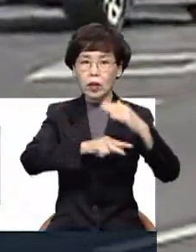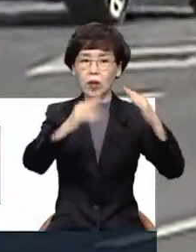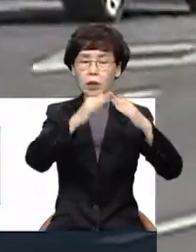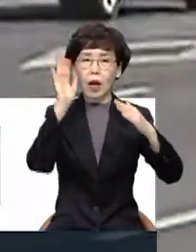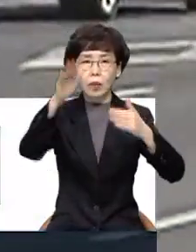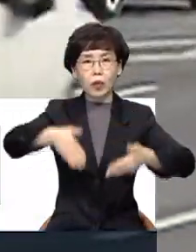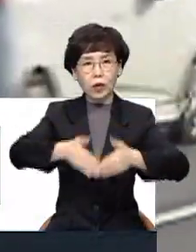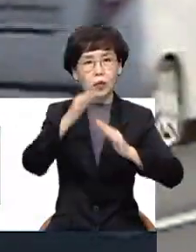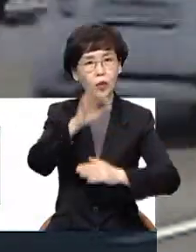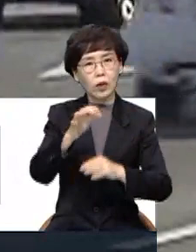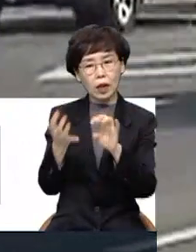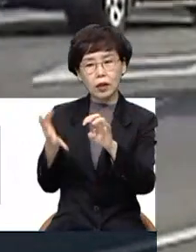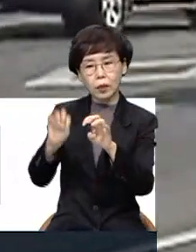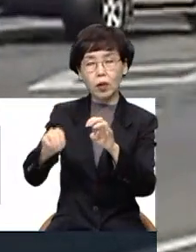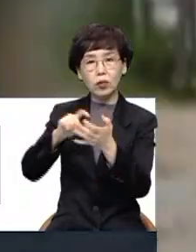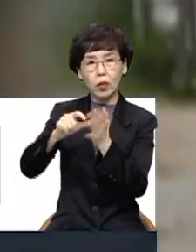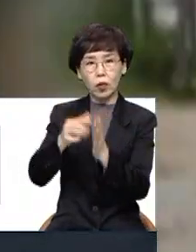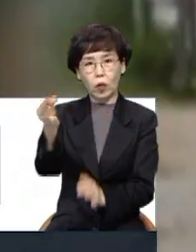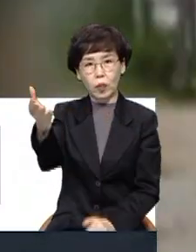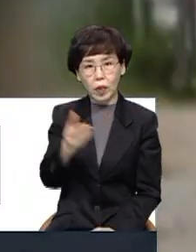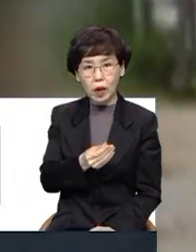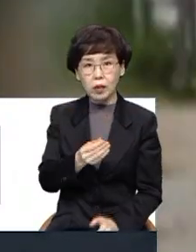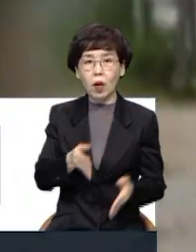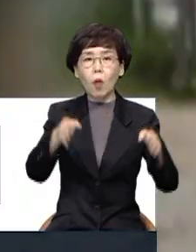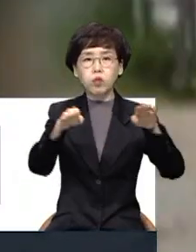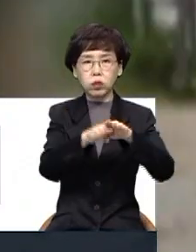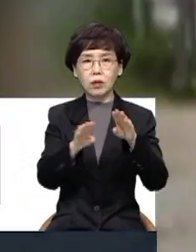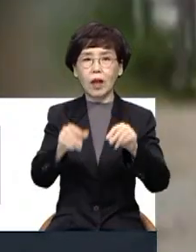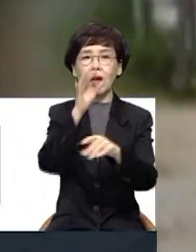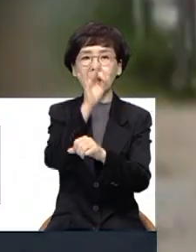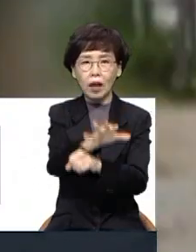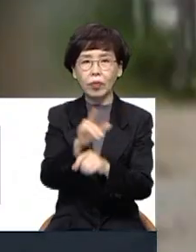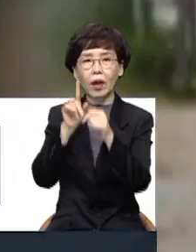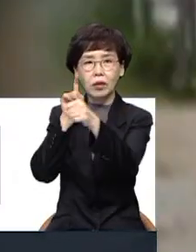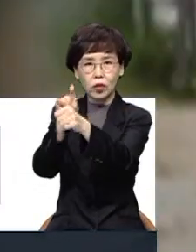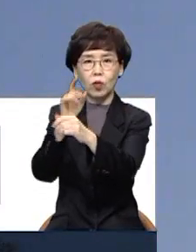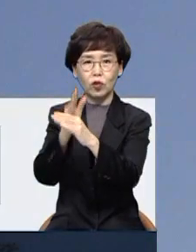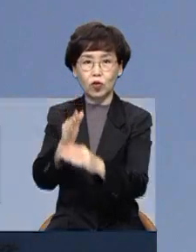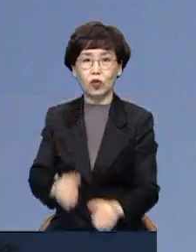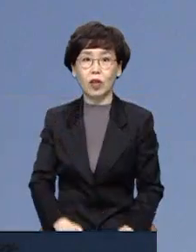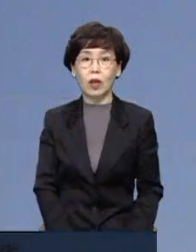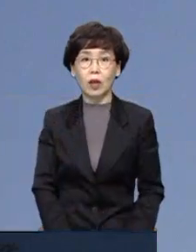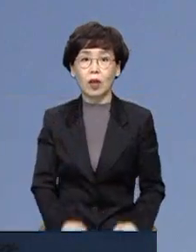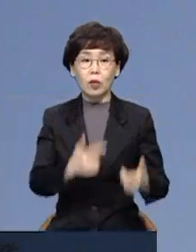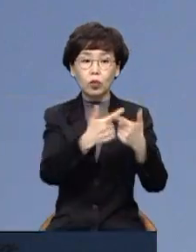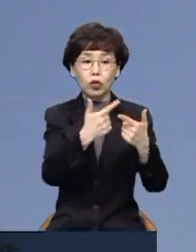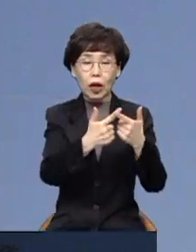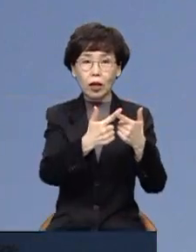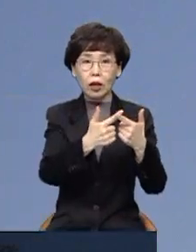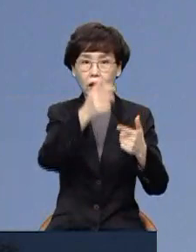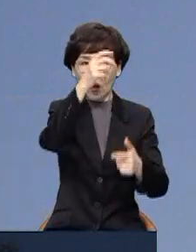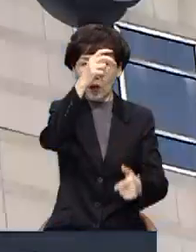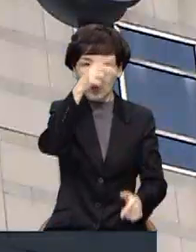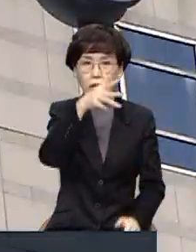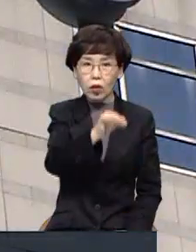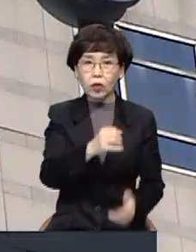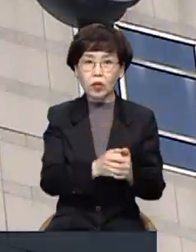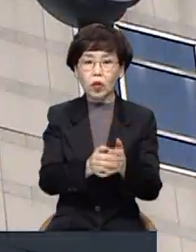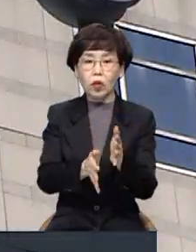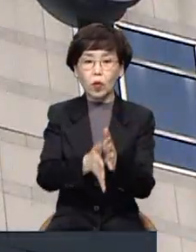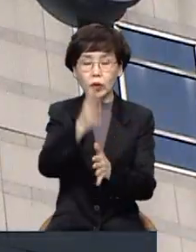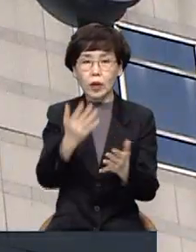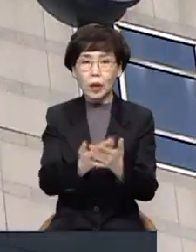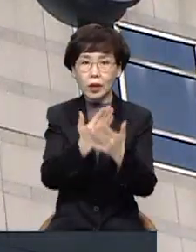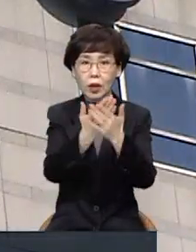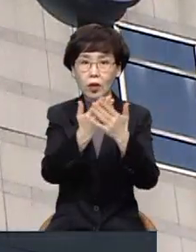인근에 40억 원가량을 대출받아 건물과 땅을 샀다는 의혹을 받고 있습니다. 부산지방경찰청도 도시개발사업